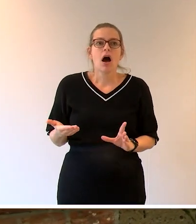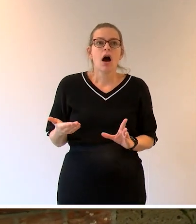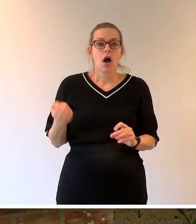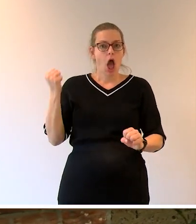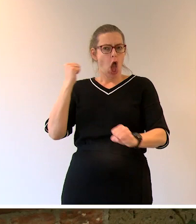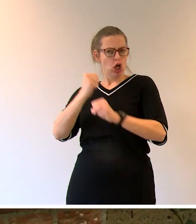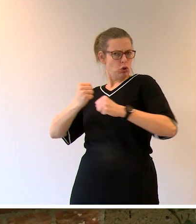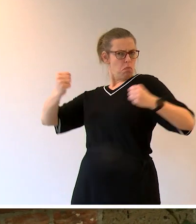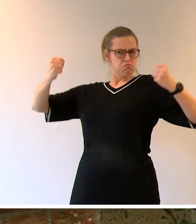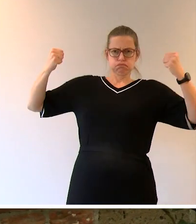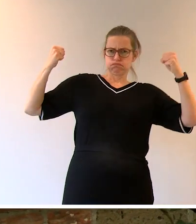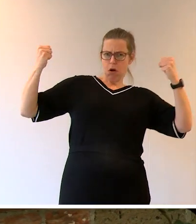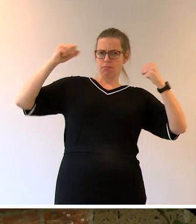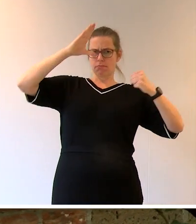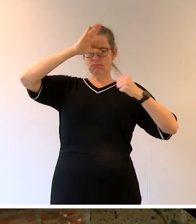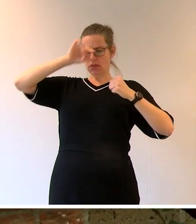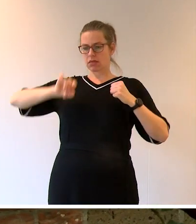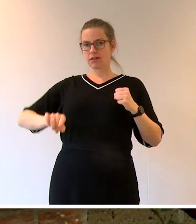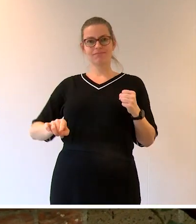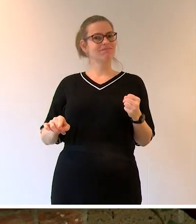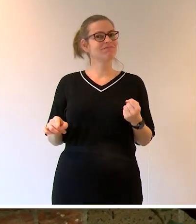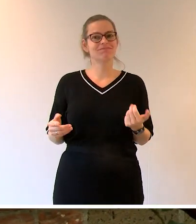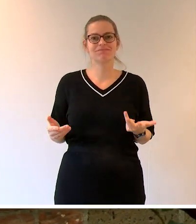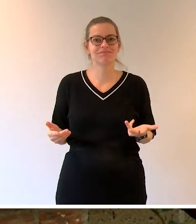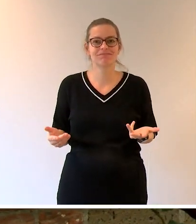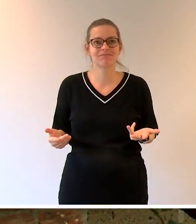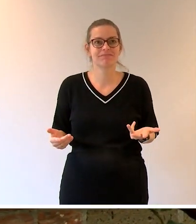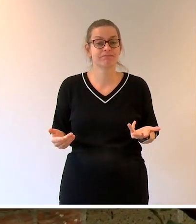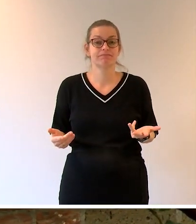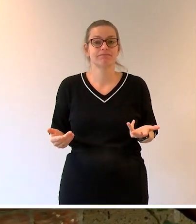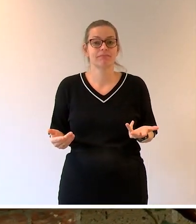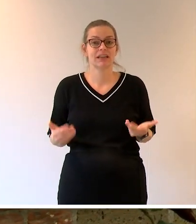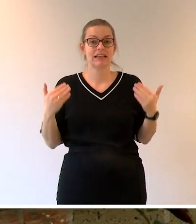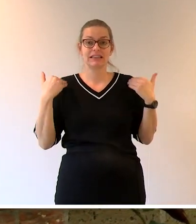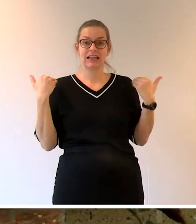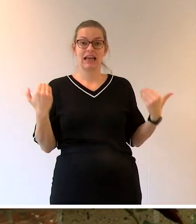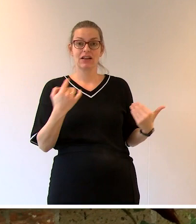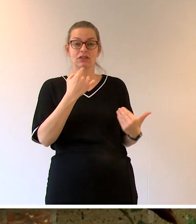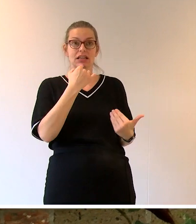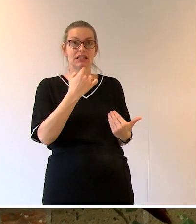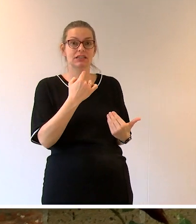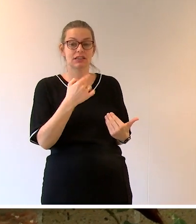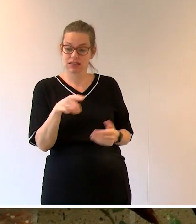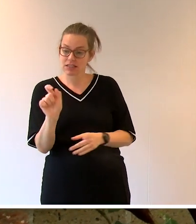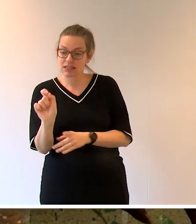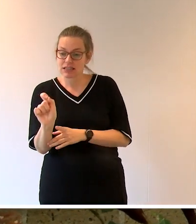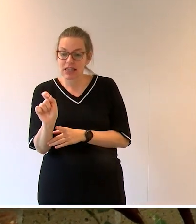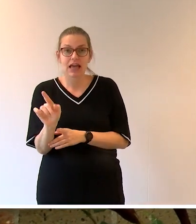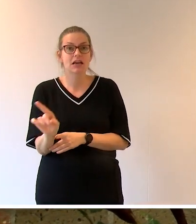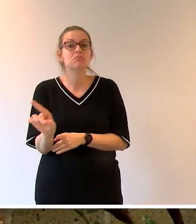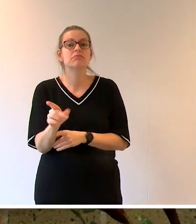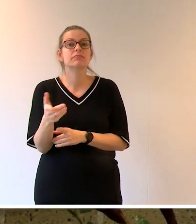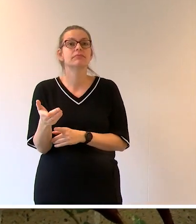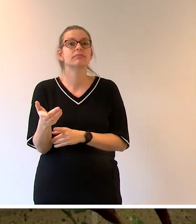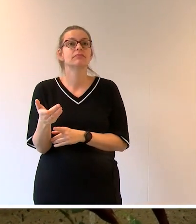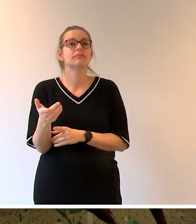een krachtpatser zijn. Nee, let op. Hij zegt, dit is het teken. Je